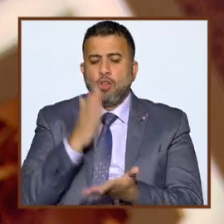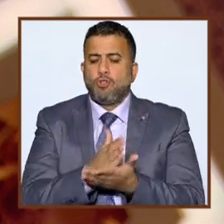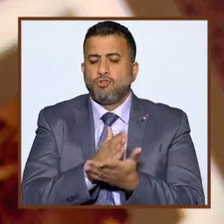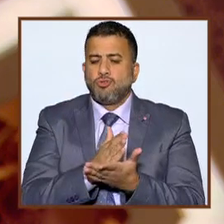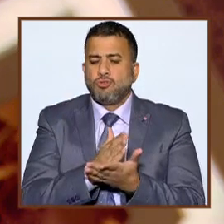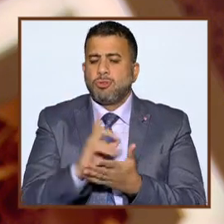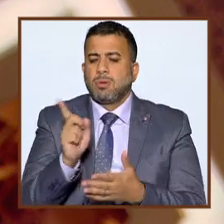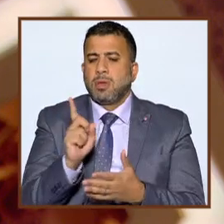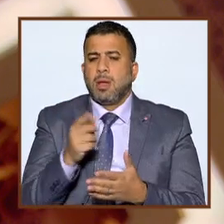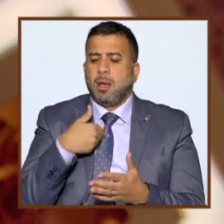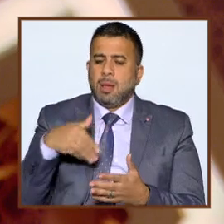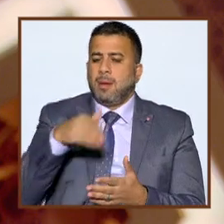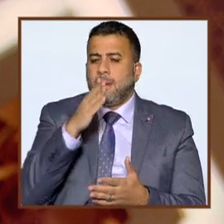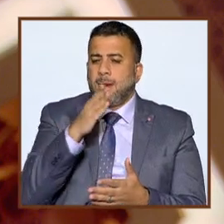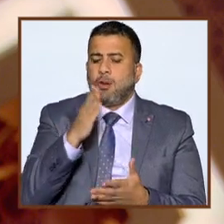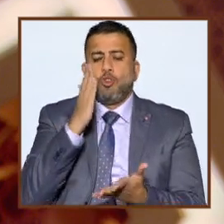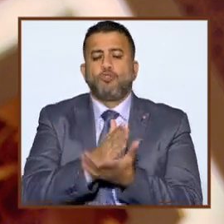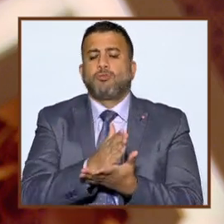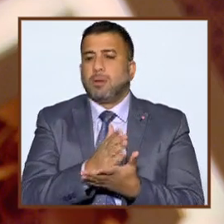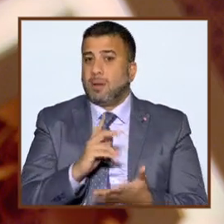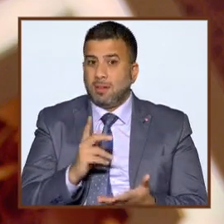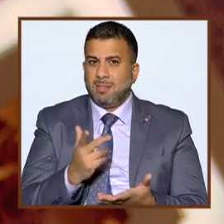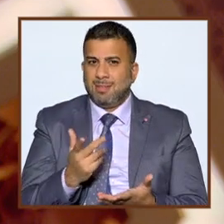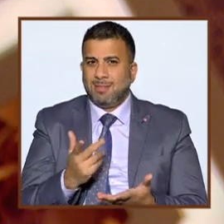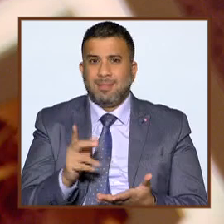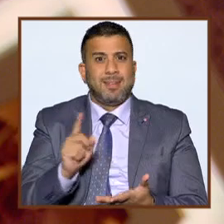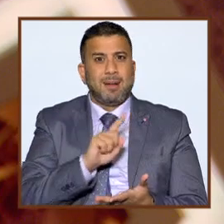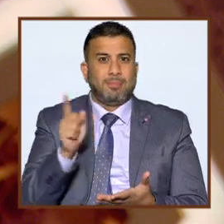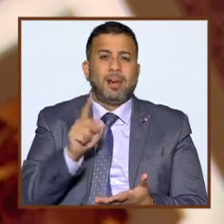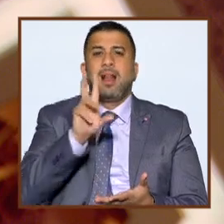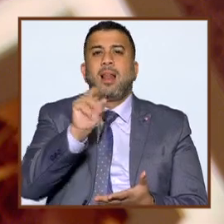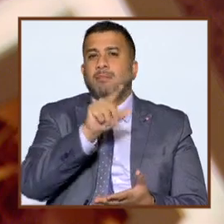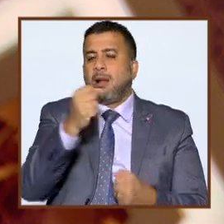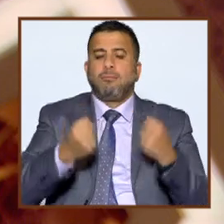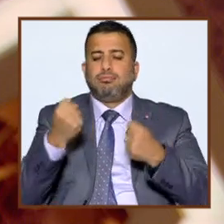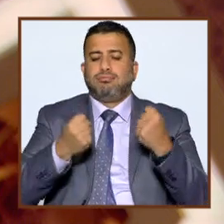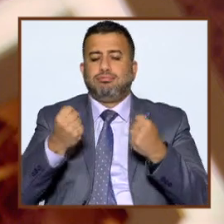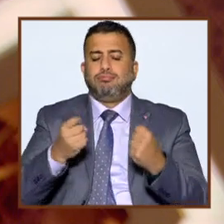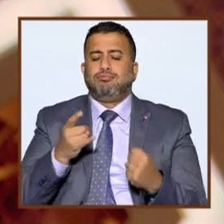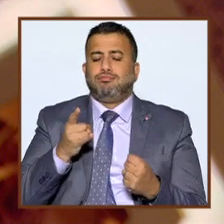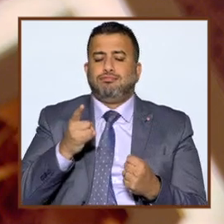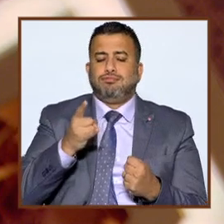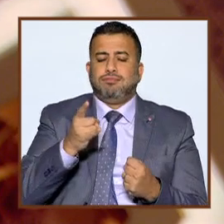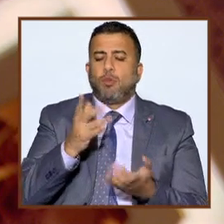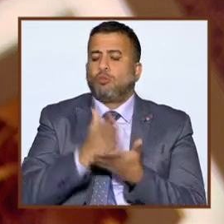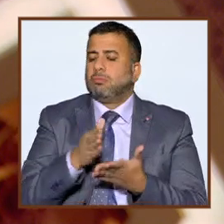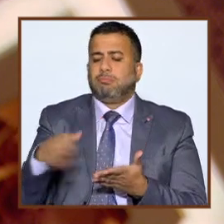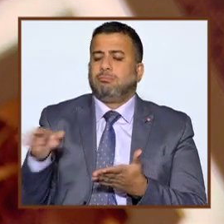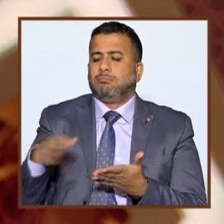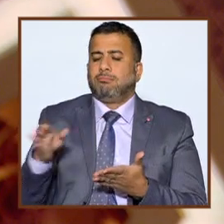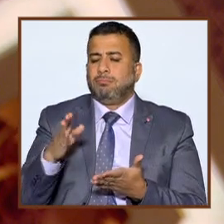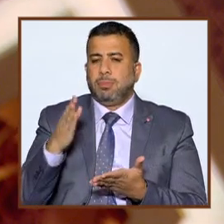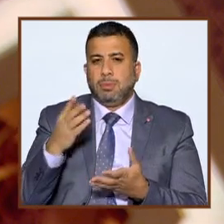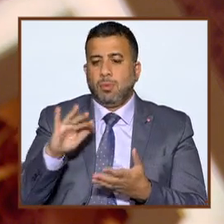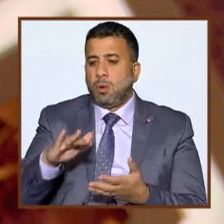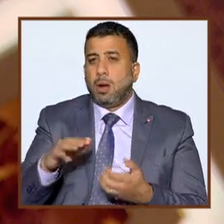الطريق قال لا انزل وهونت، ما وقع هذا الأمر على نفسك؟ طيب هذا اليتيم الصغير المسكين اللي ولله